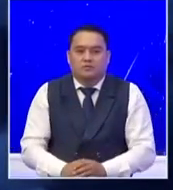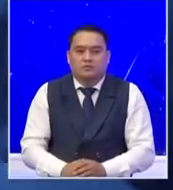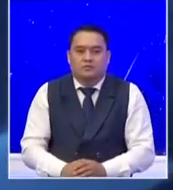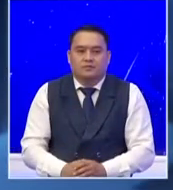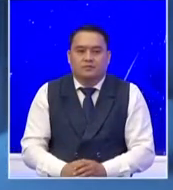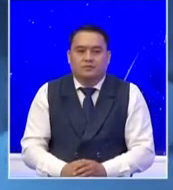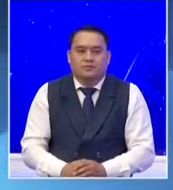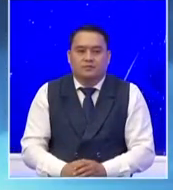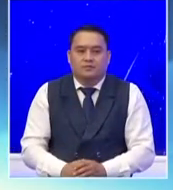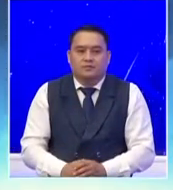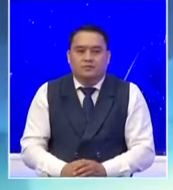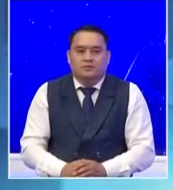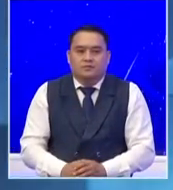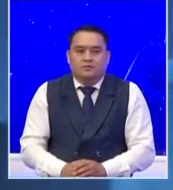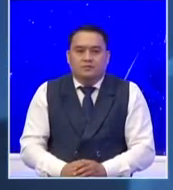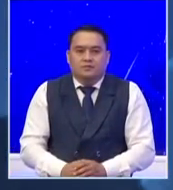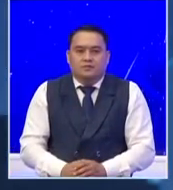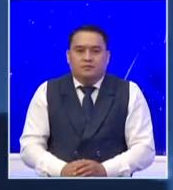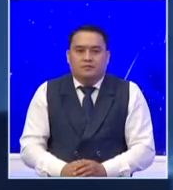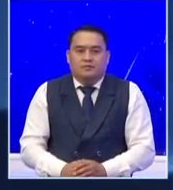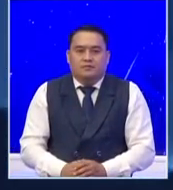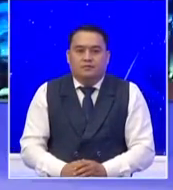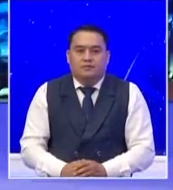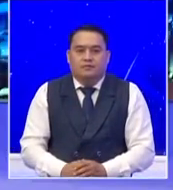Раймбеков, Медет Джумабаев, Райк Курманбаев, телеканал ЖТСУ.